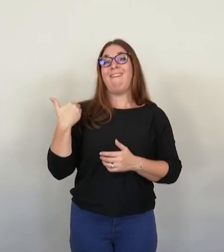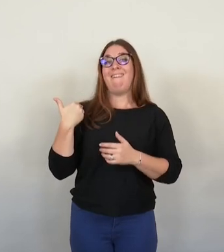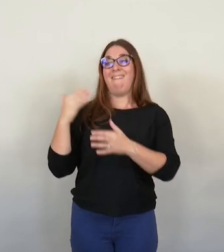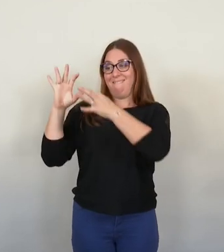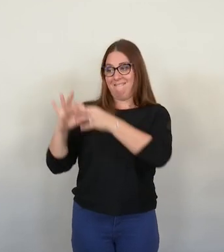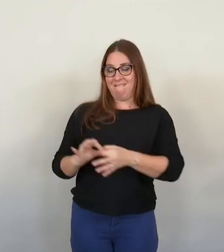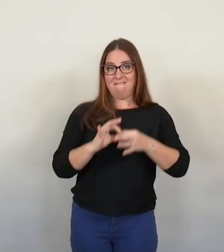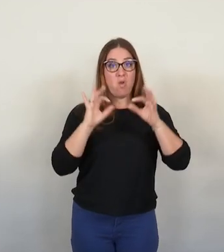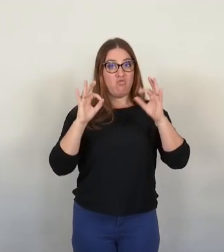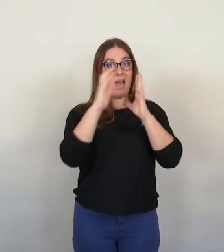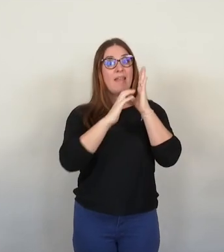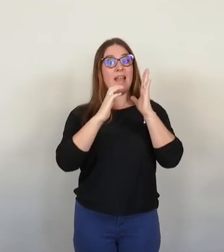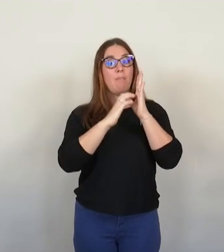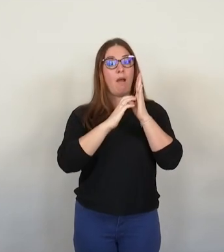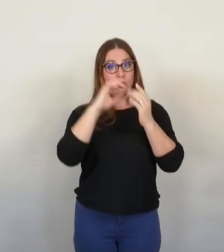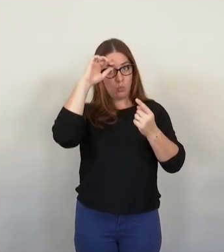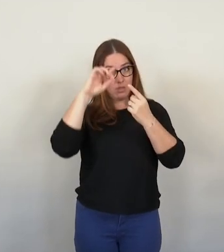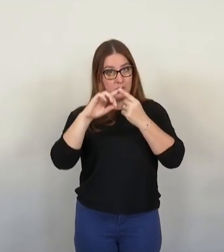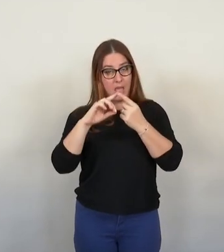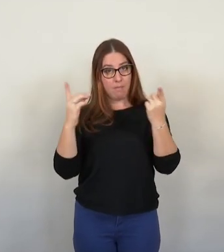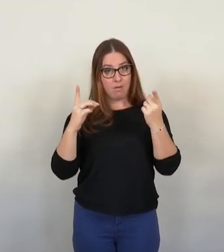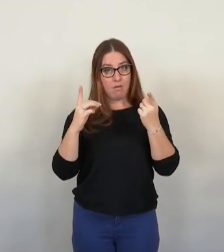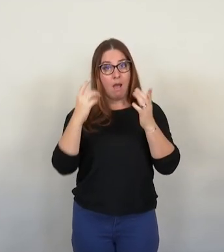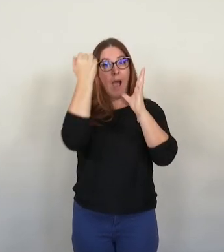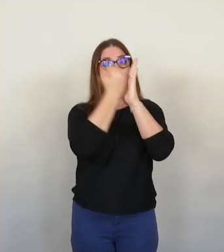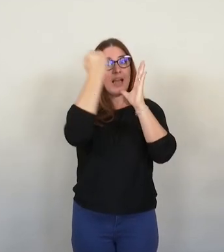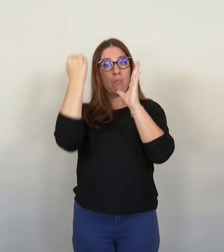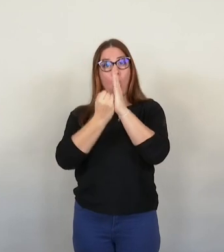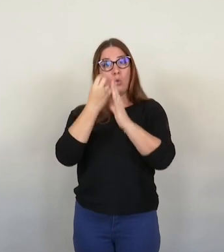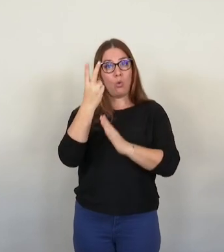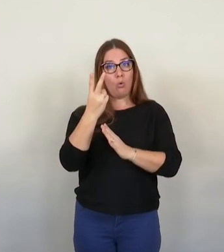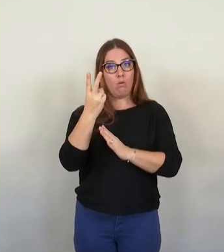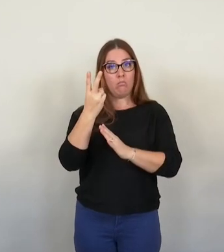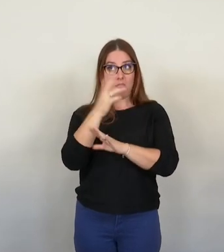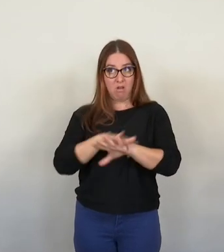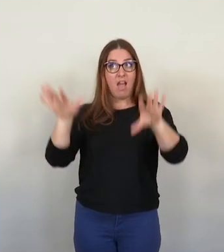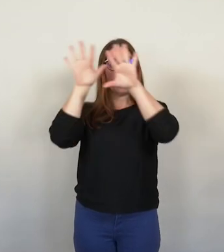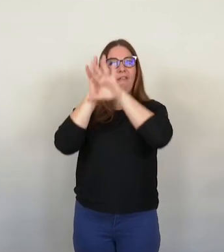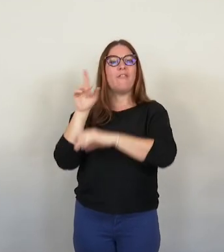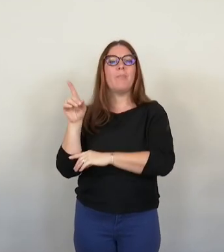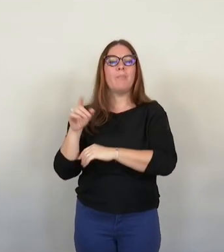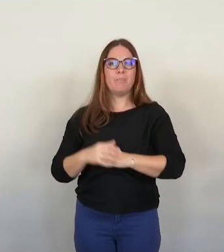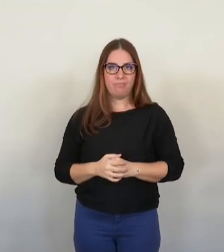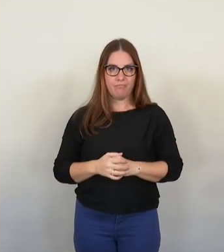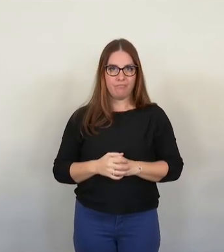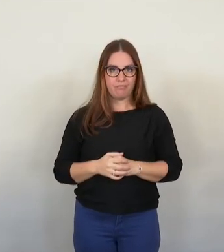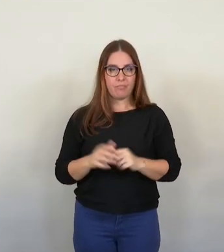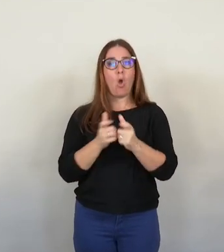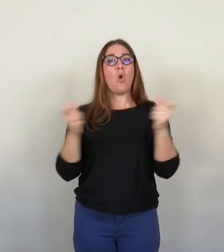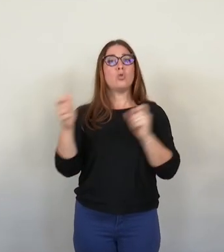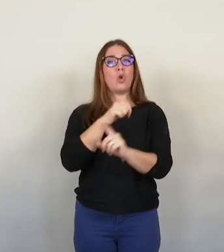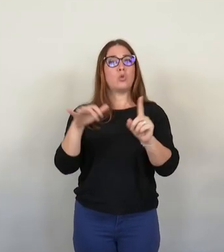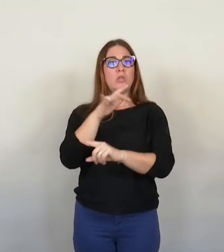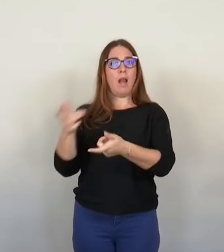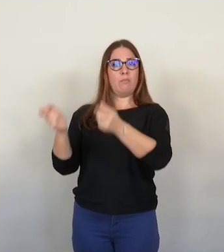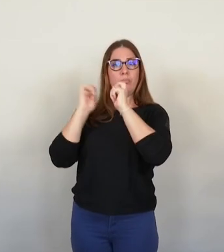s'agit bien dans cette délibération de renouveler deux agréments avec la CAF notamment l'agrément centre social qui est délivré